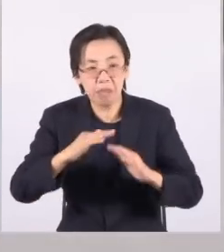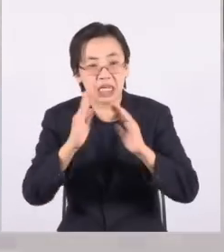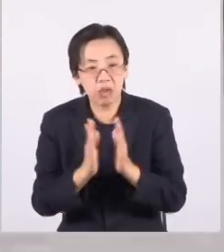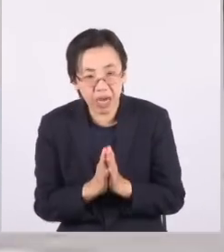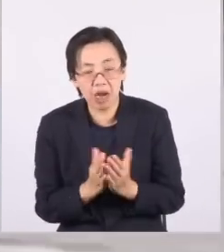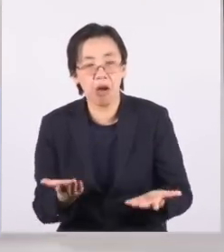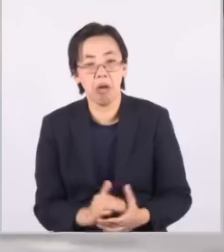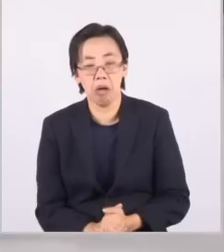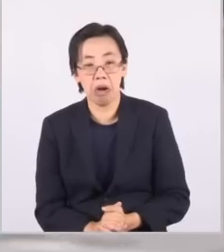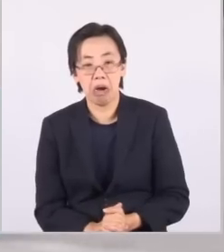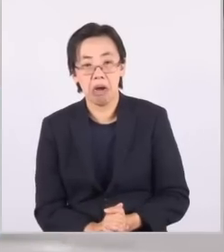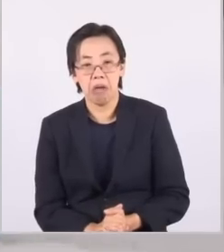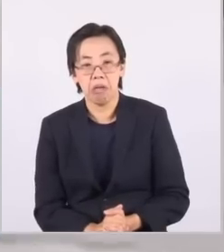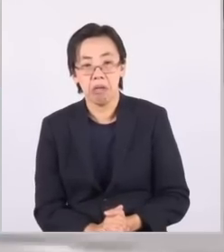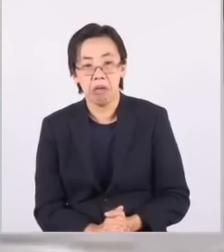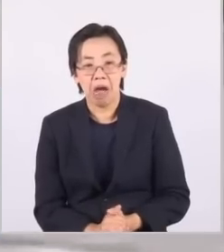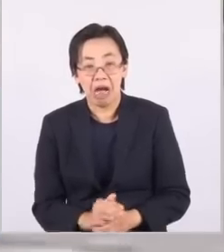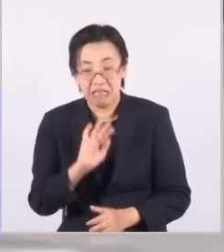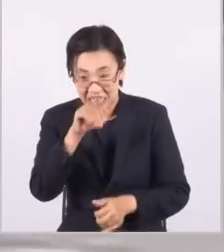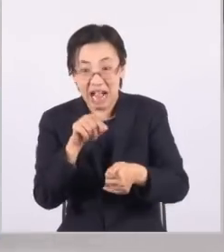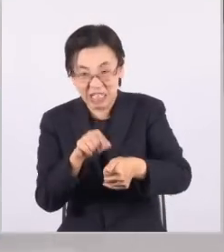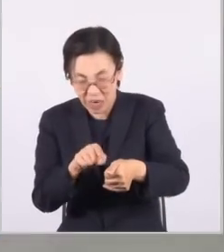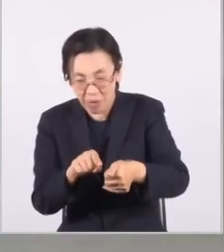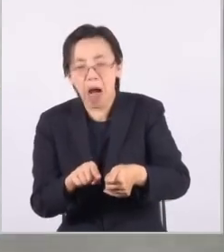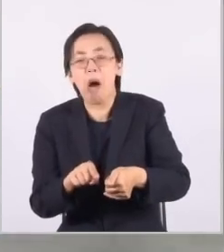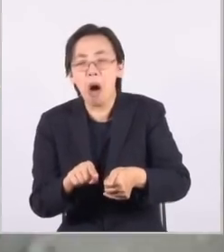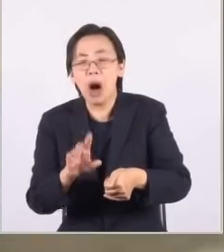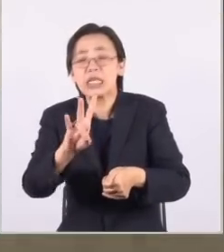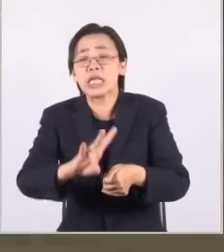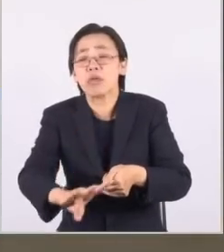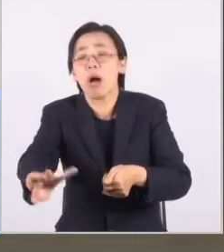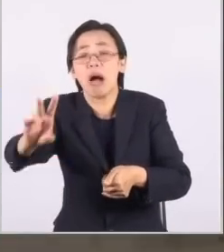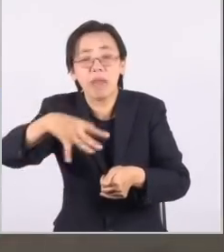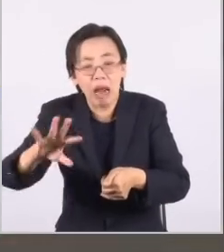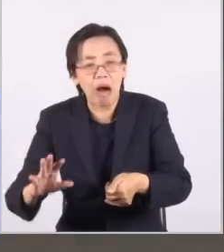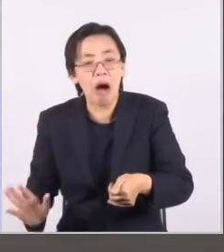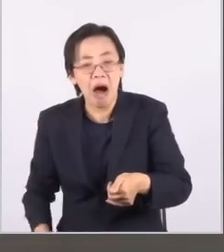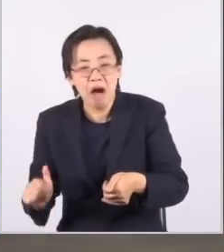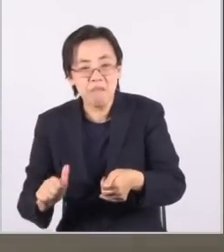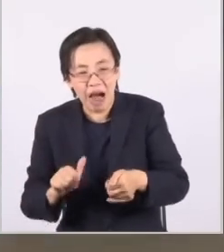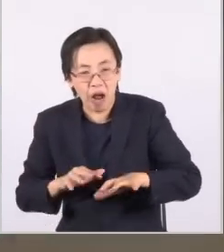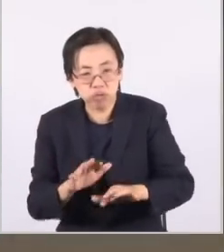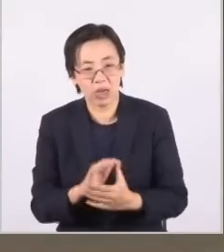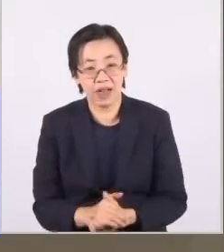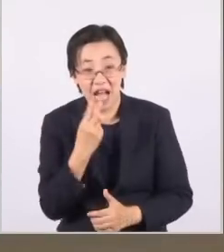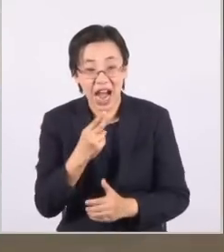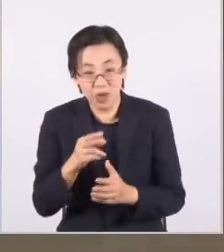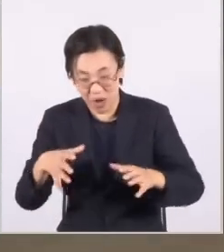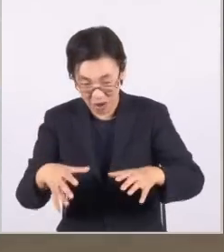ะแต่เห็นพี่เข้ามาเป็นโคลง เจ็ดตัวได้ไปก่อนแล้ว ใช่ค่ะสุดท้ายถูกฝูงหมาช่วยกันไล่ต้อน นี่พวก ม